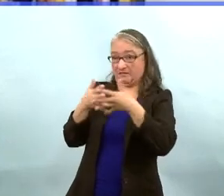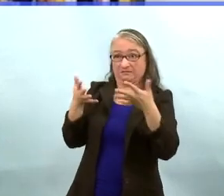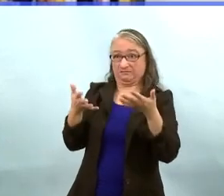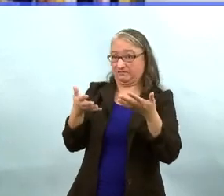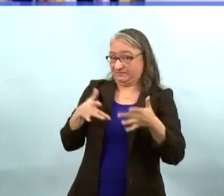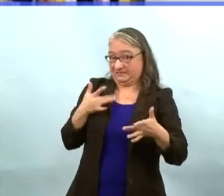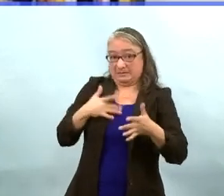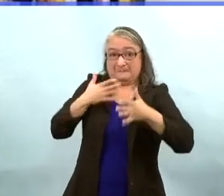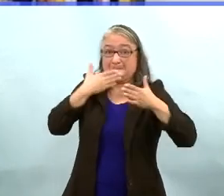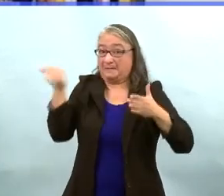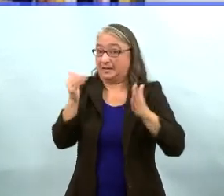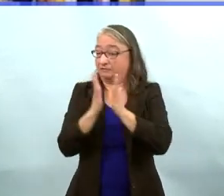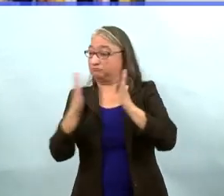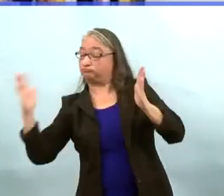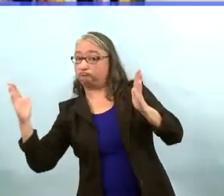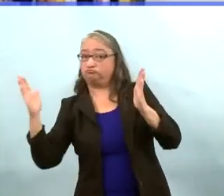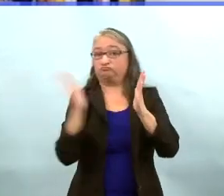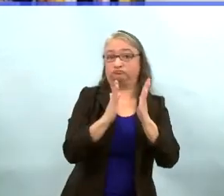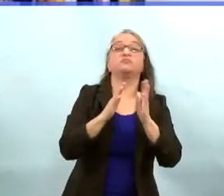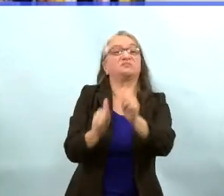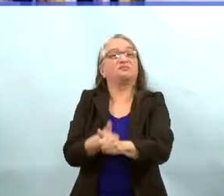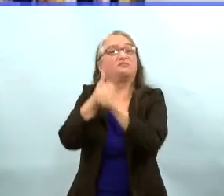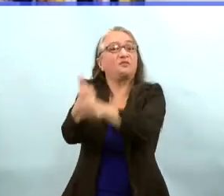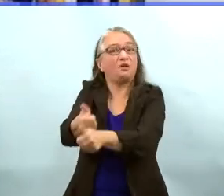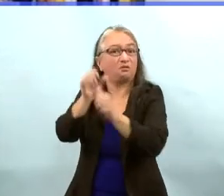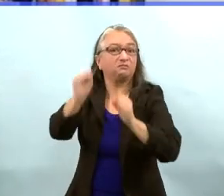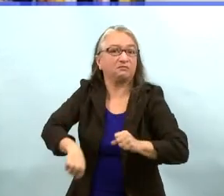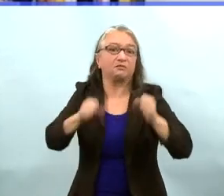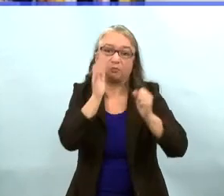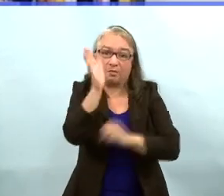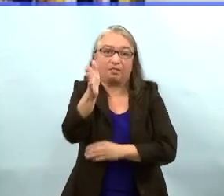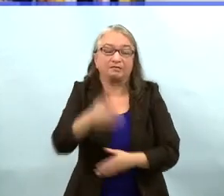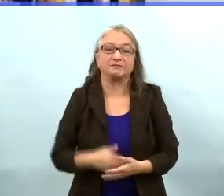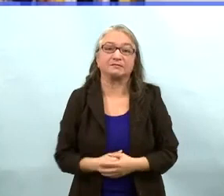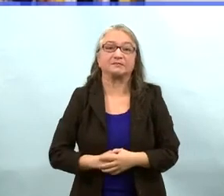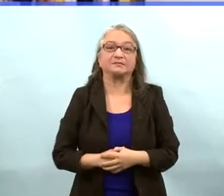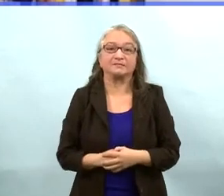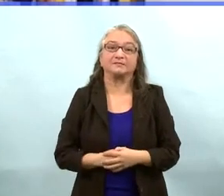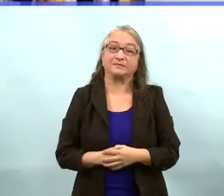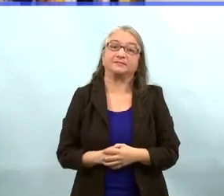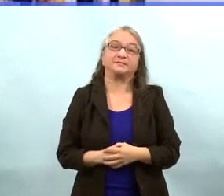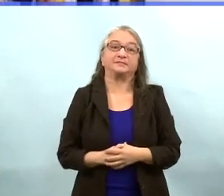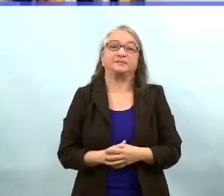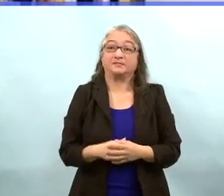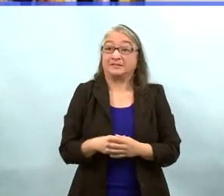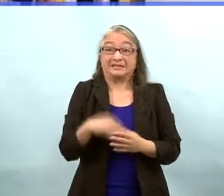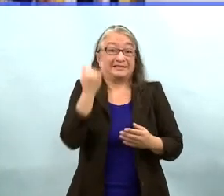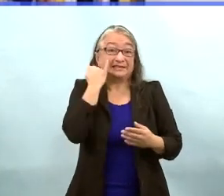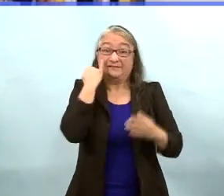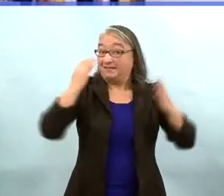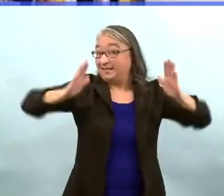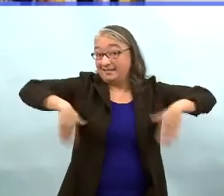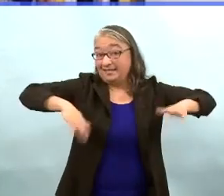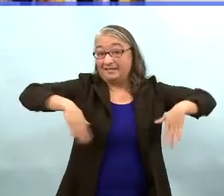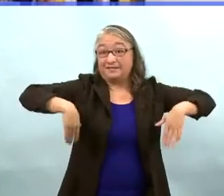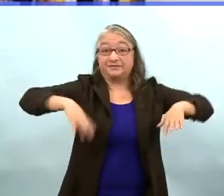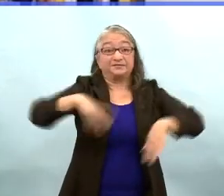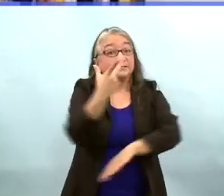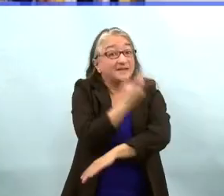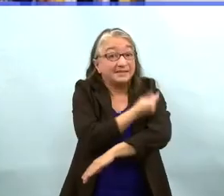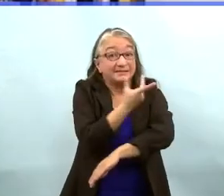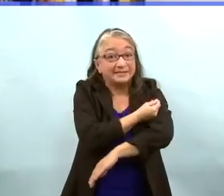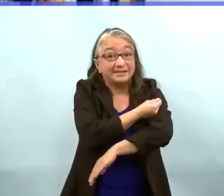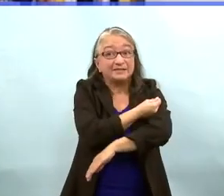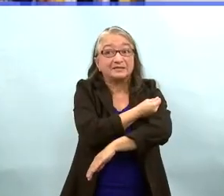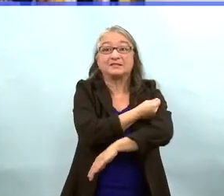voudrais signaler certains des risques très réels auxquels vos enfants vont être exposés s'ils ne sont pas vaccinés.